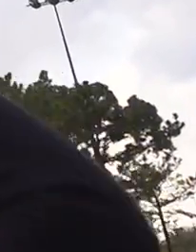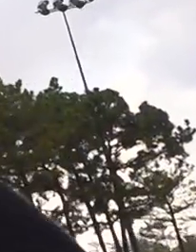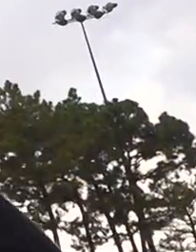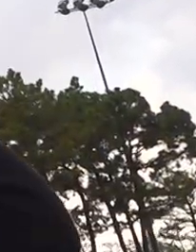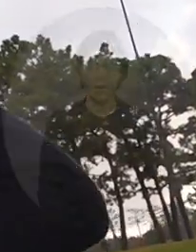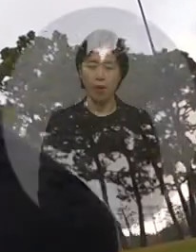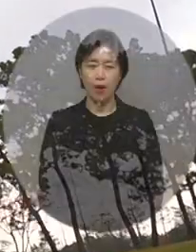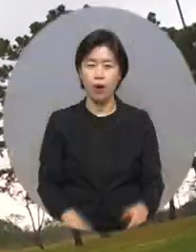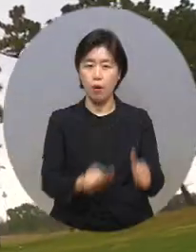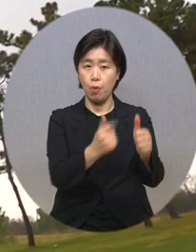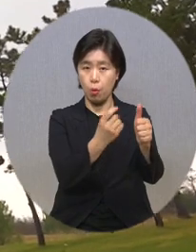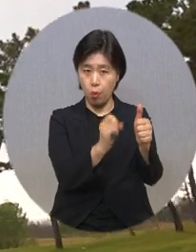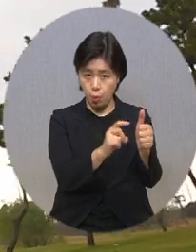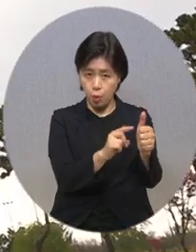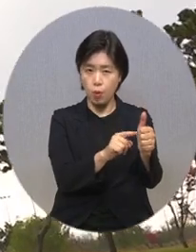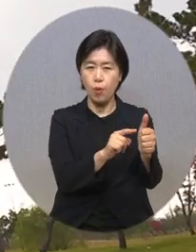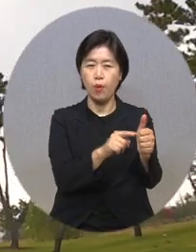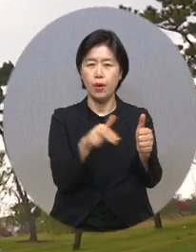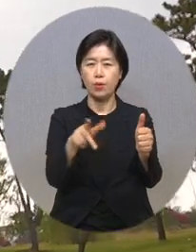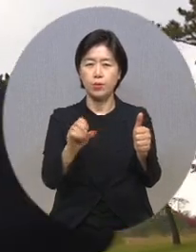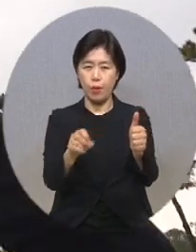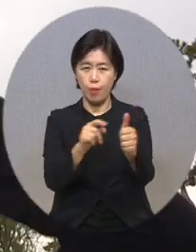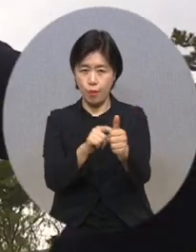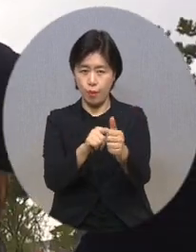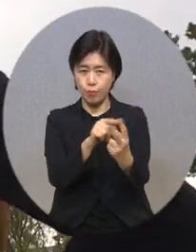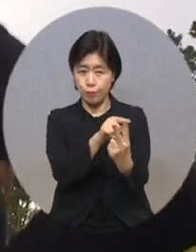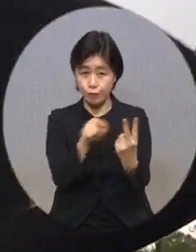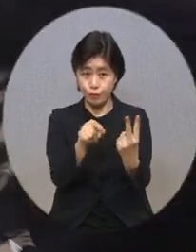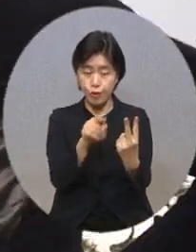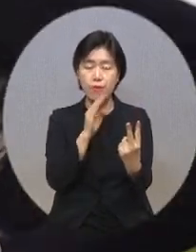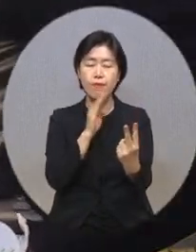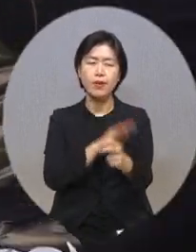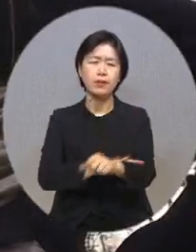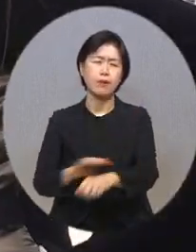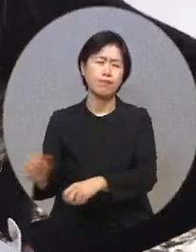홍인규 정명훈 오빠는 진짜 잘 치시는 것 같아.